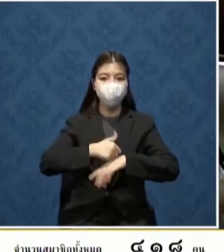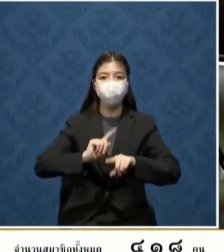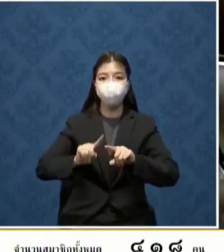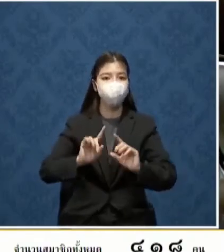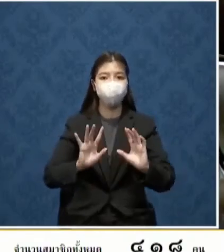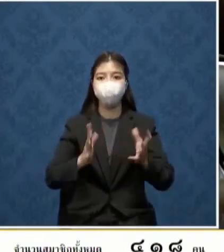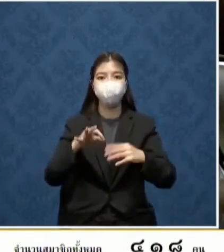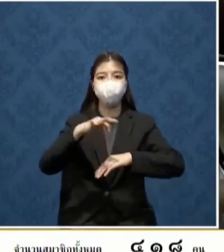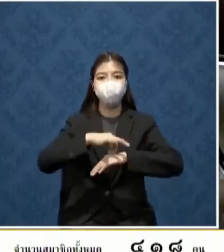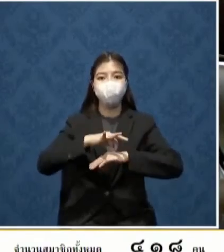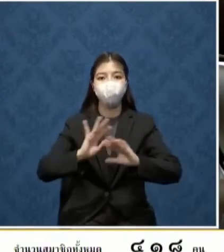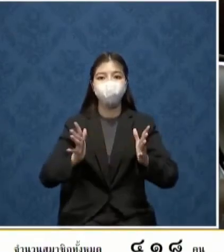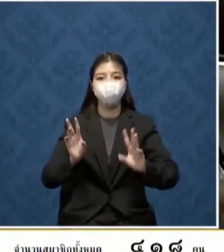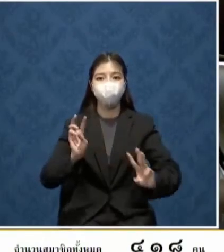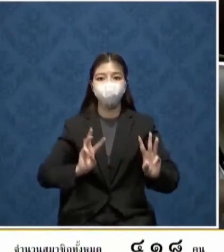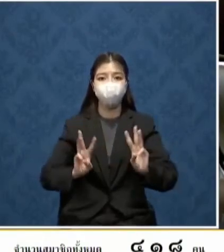ตของเรือ ไปกบเรอด้วย